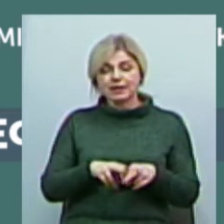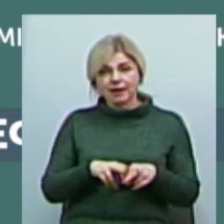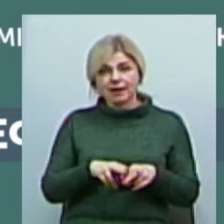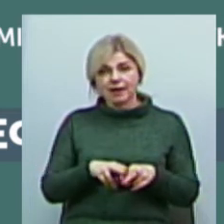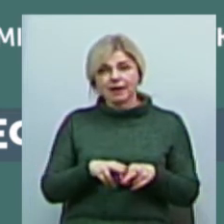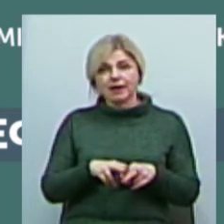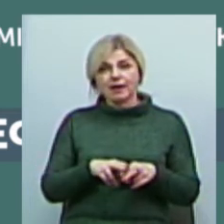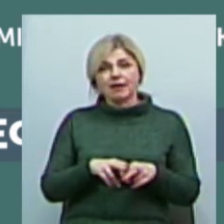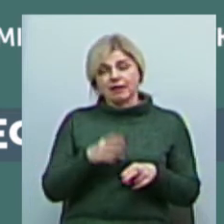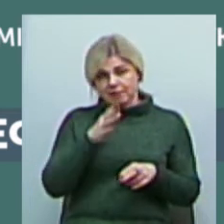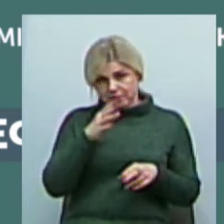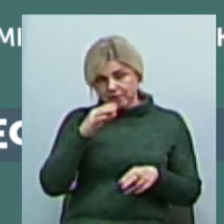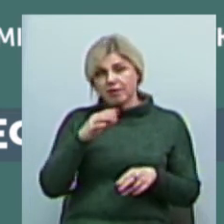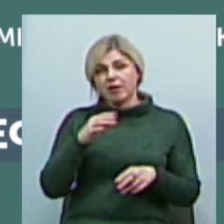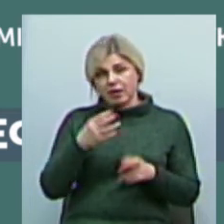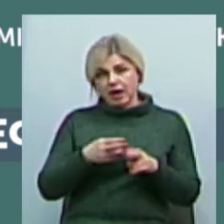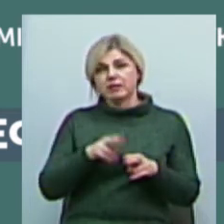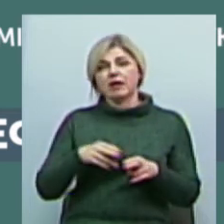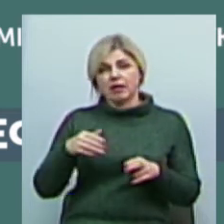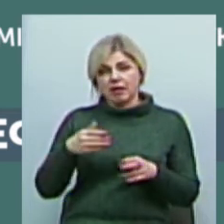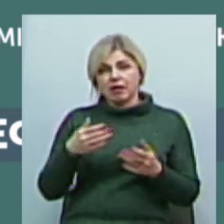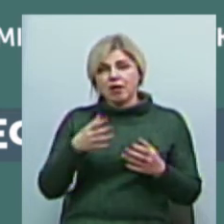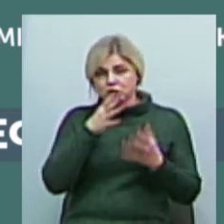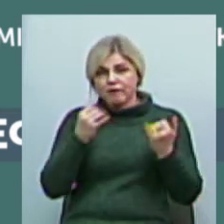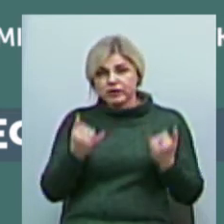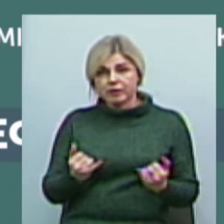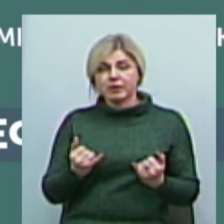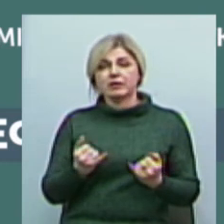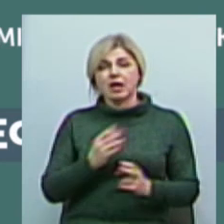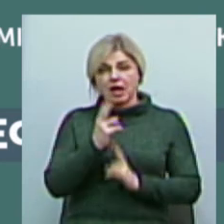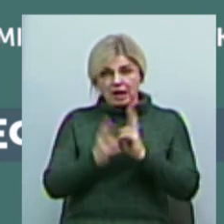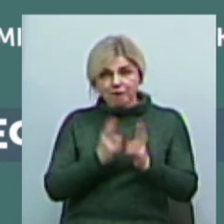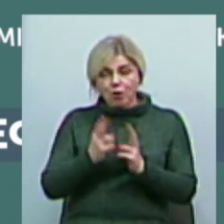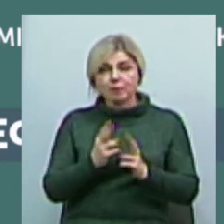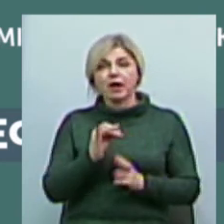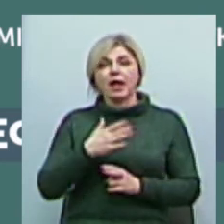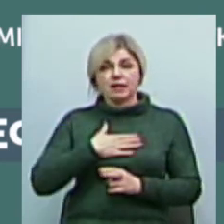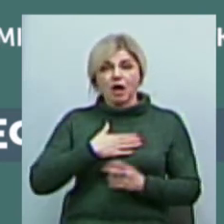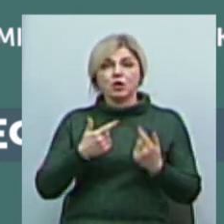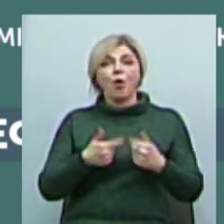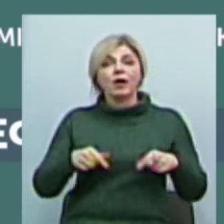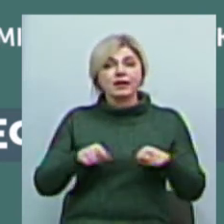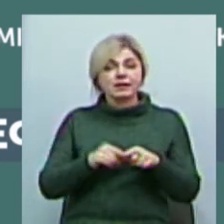на часі створення подібних платформ, і вважаємо, що наша організація,